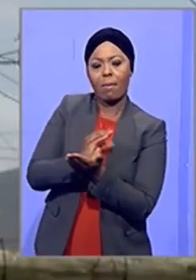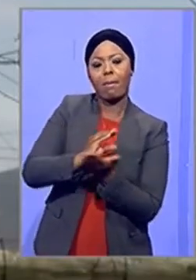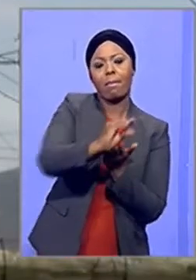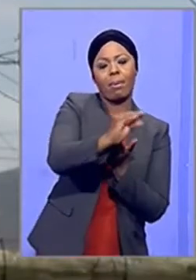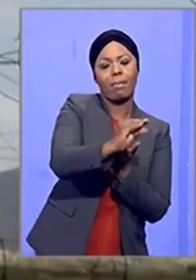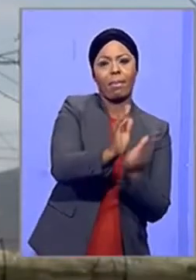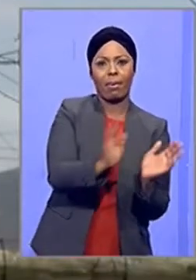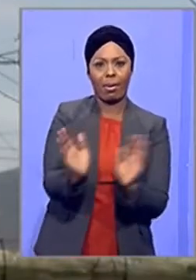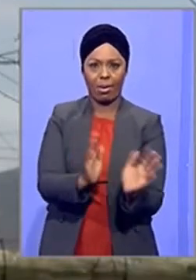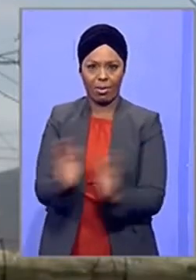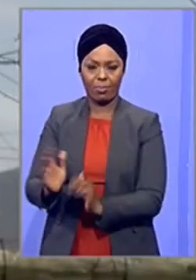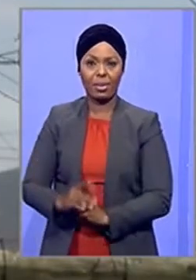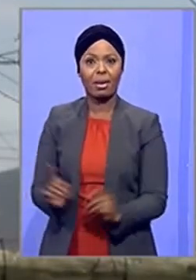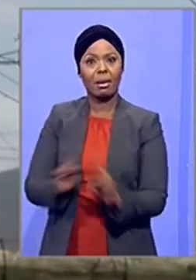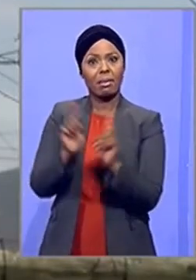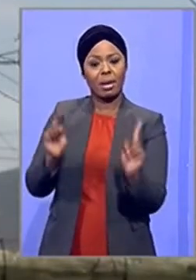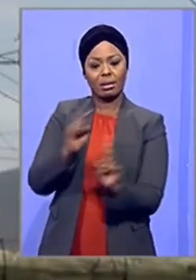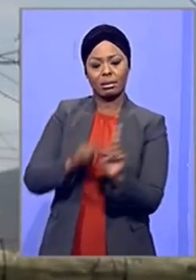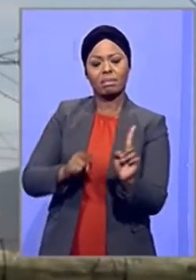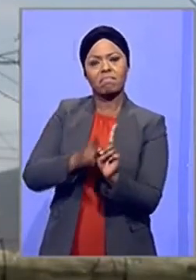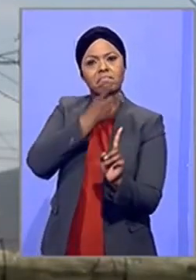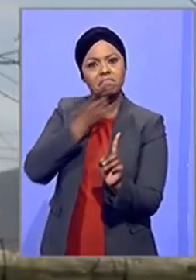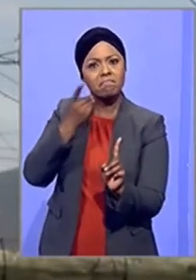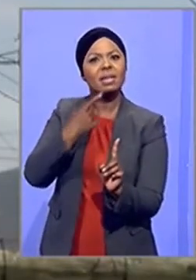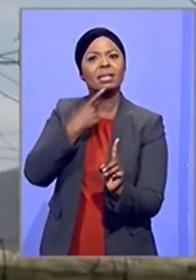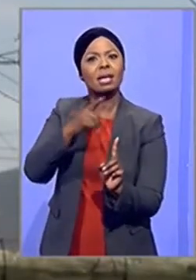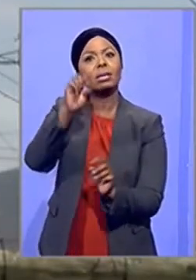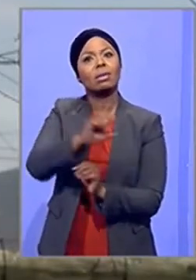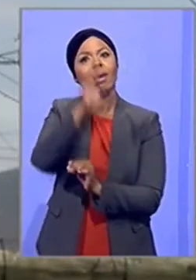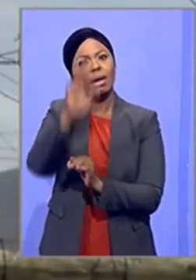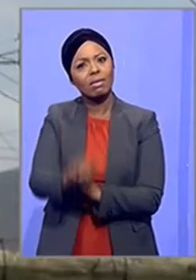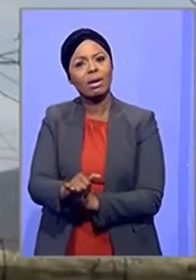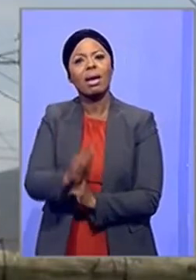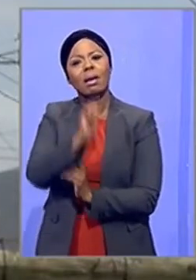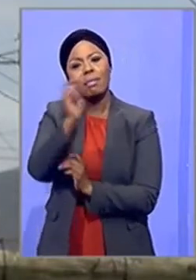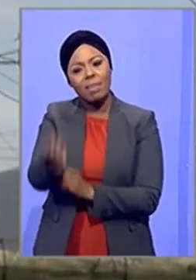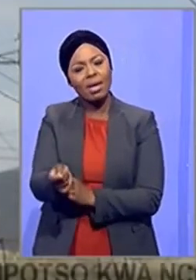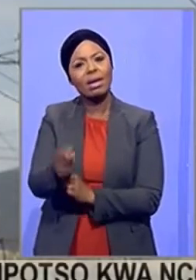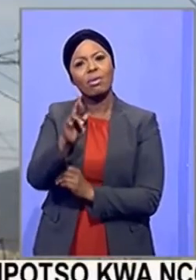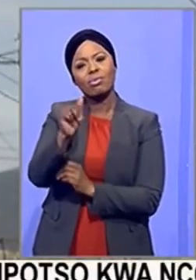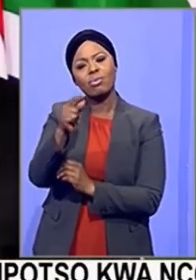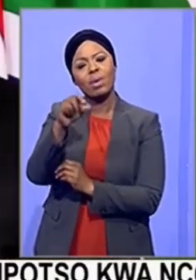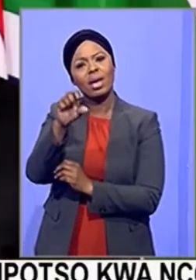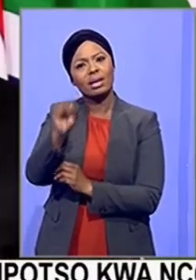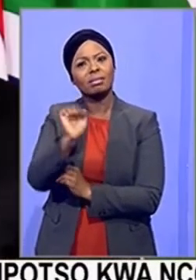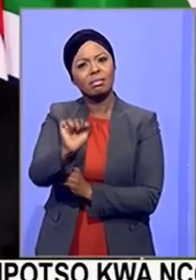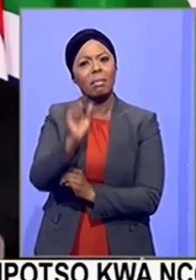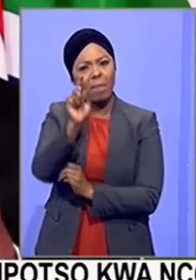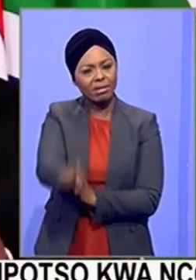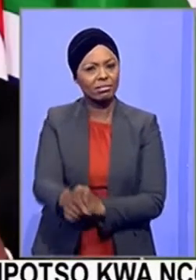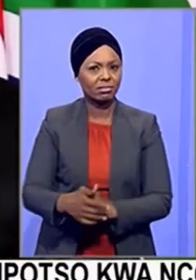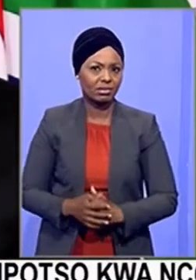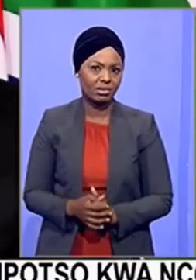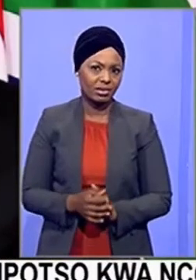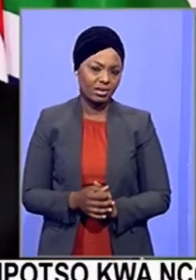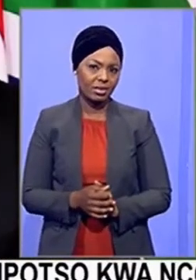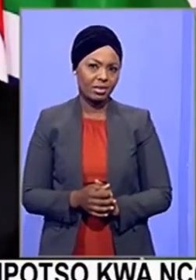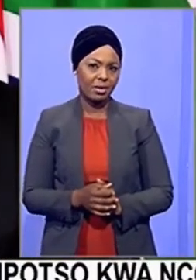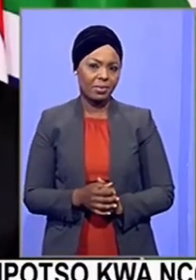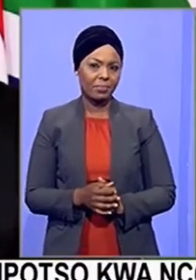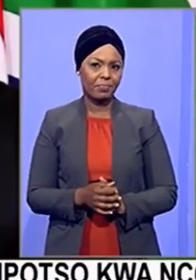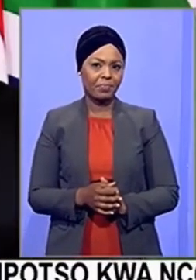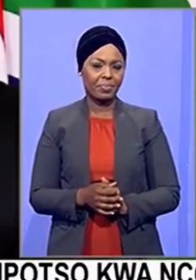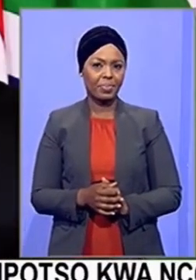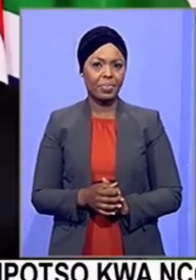tšona. Efela Mabuza o re maAfrika Borwa ba swanela ke go lefela ditefelo tša motšhelo. In the real sense, it's not